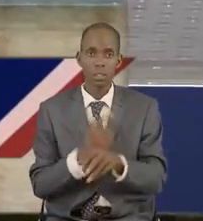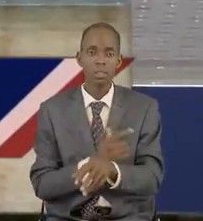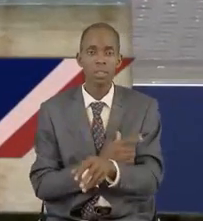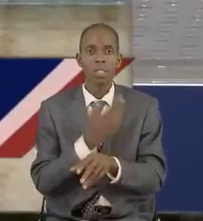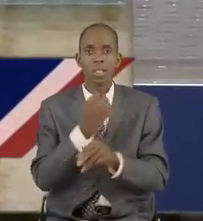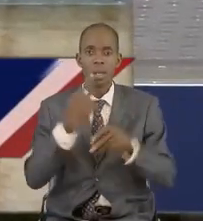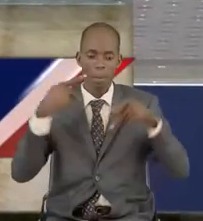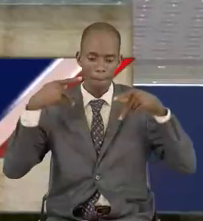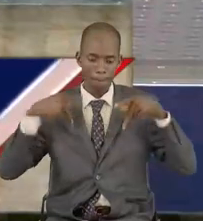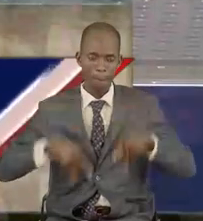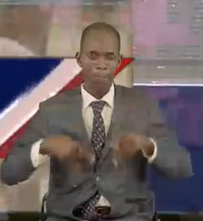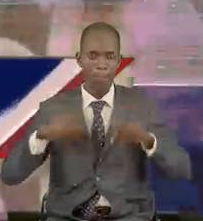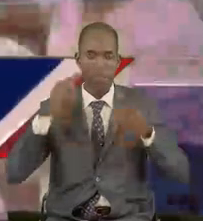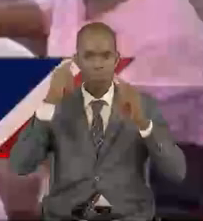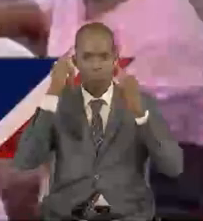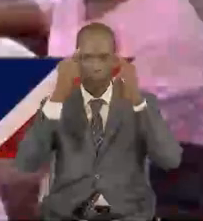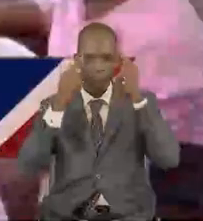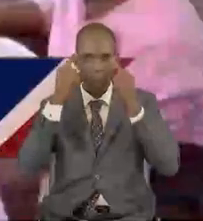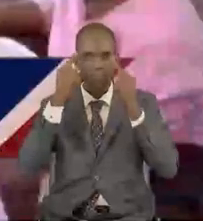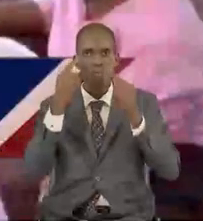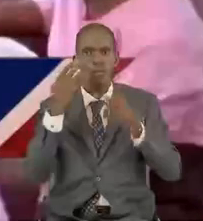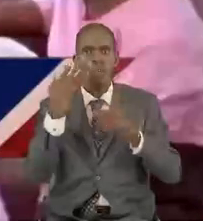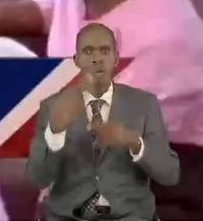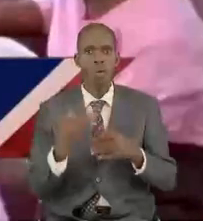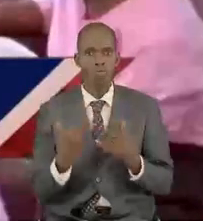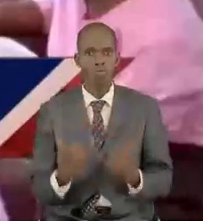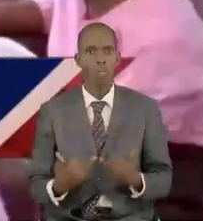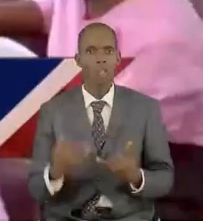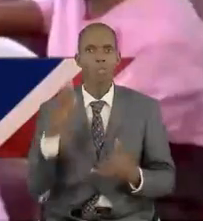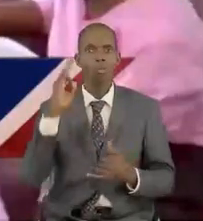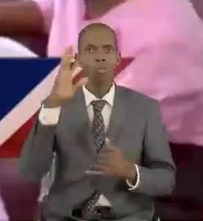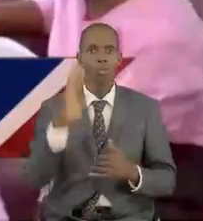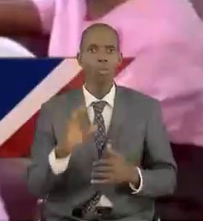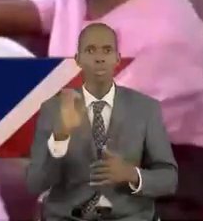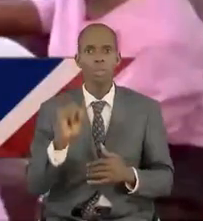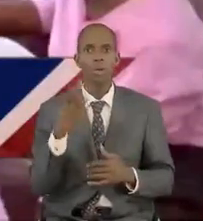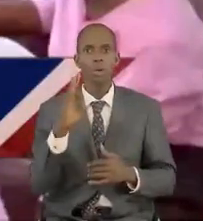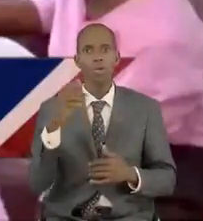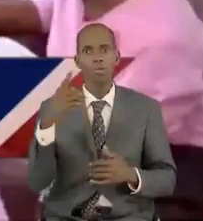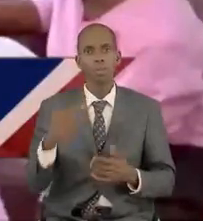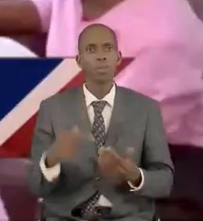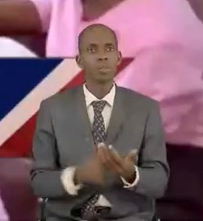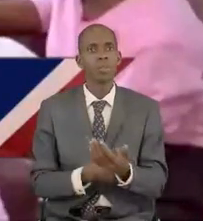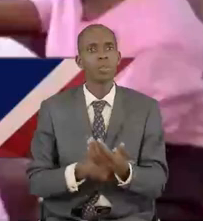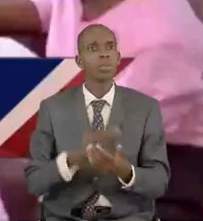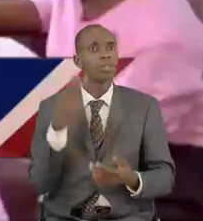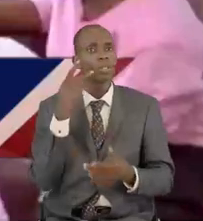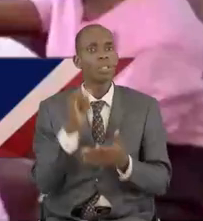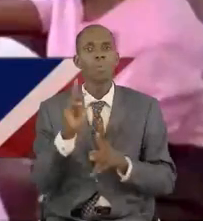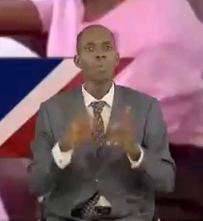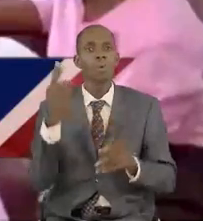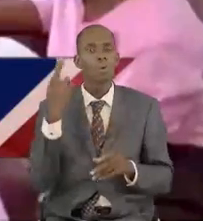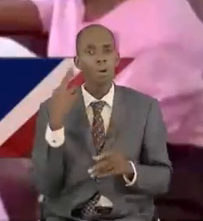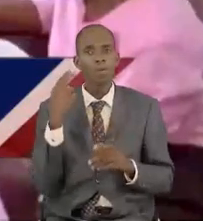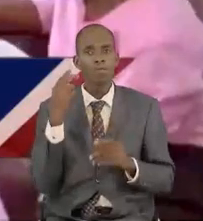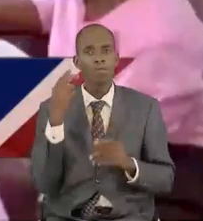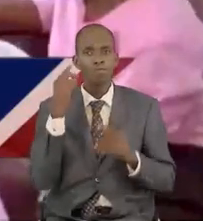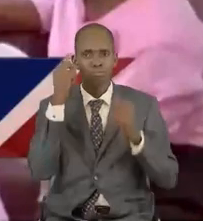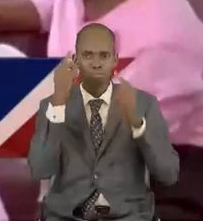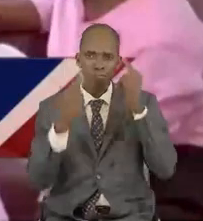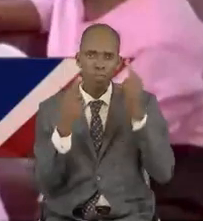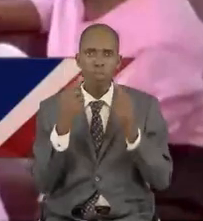la préoccupation personnelle des prédicateurs actuels de l'Évangile Paul avait le souci